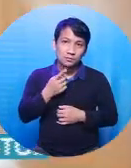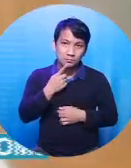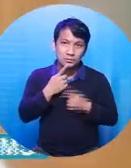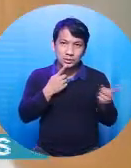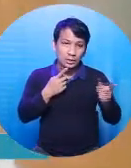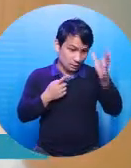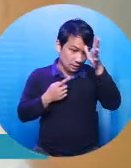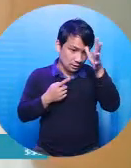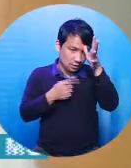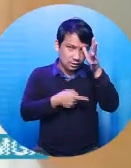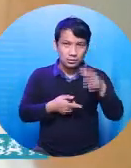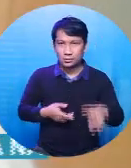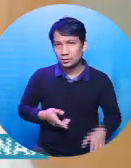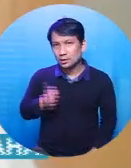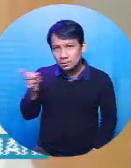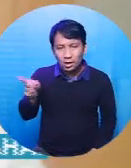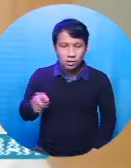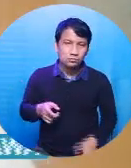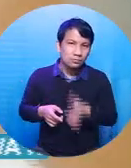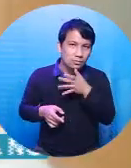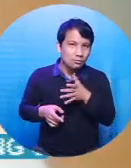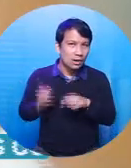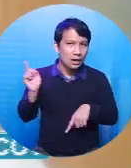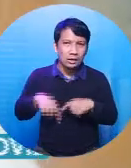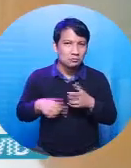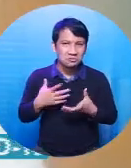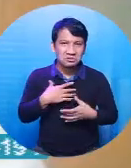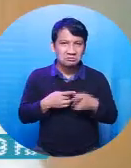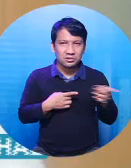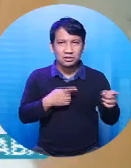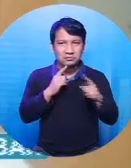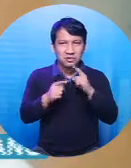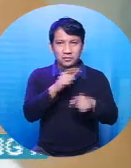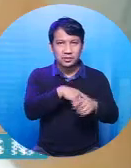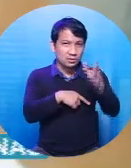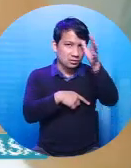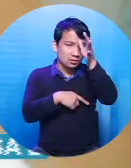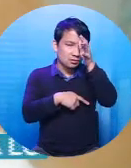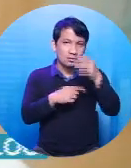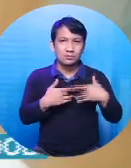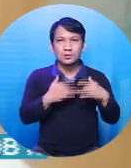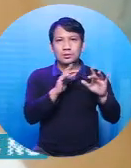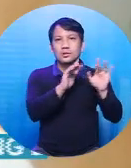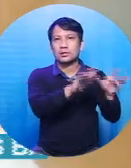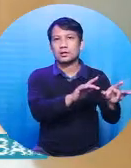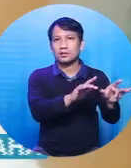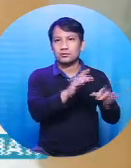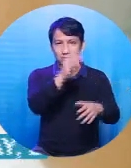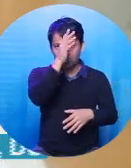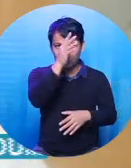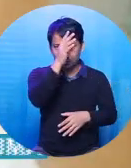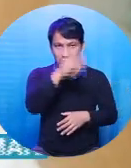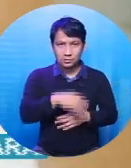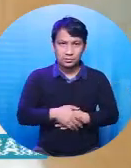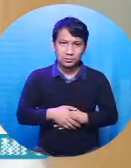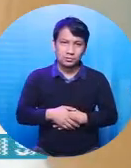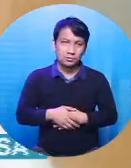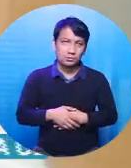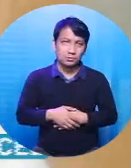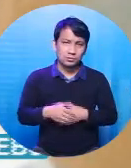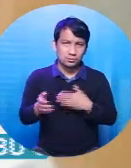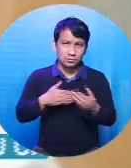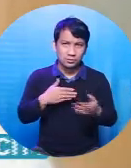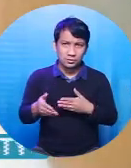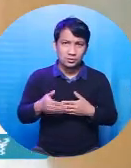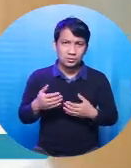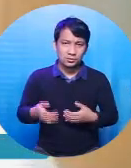niya eh. Ikaw na talaga ayaw kausapin siya. Naawa din naman kami kay Papa, kaya tinataan na lang niya